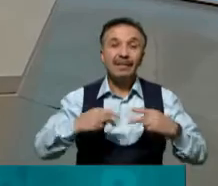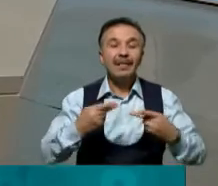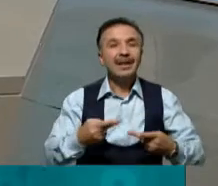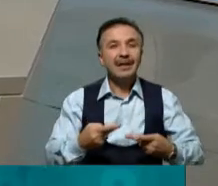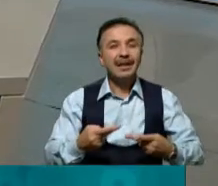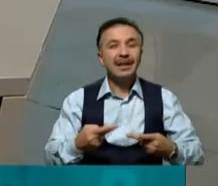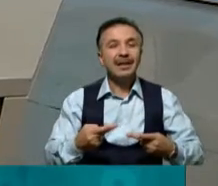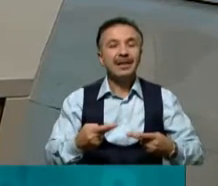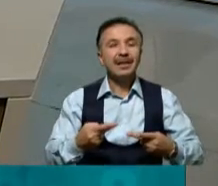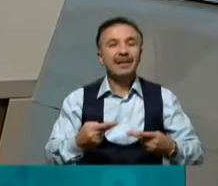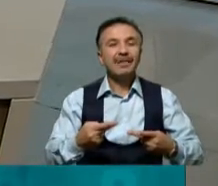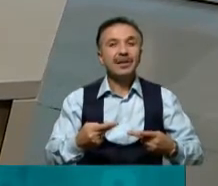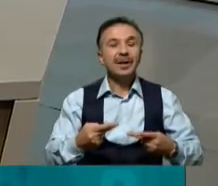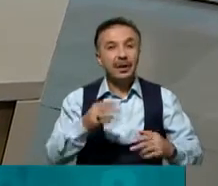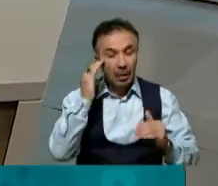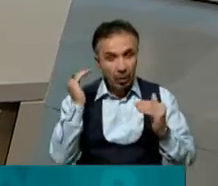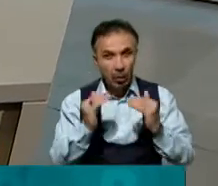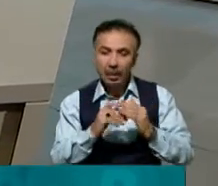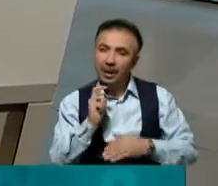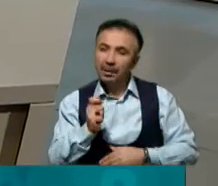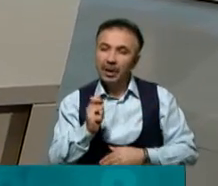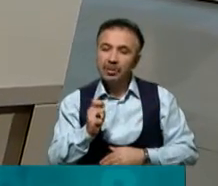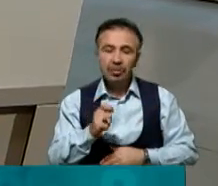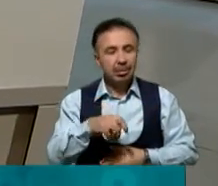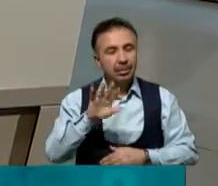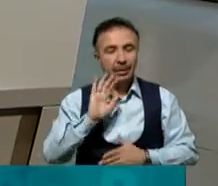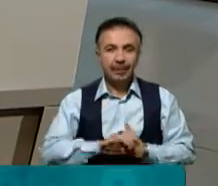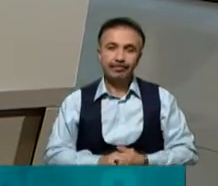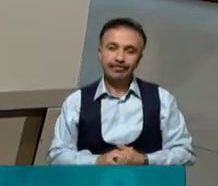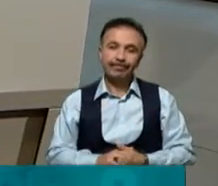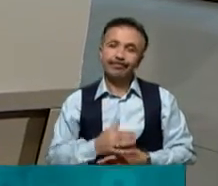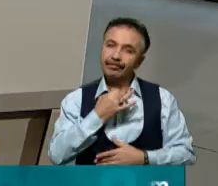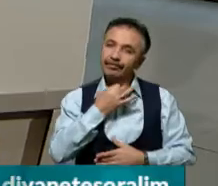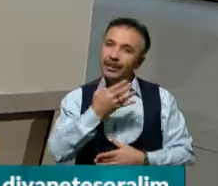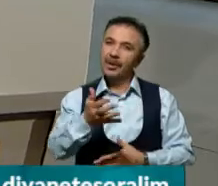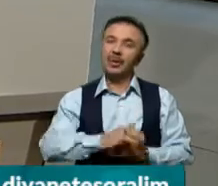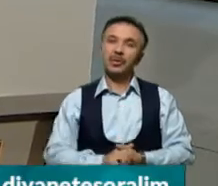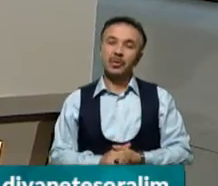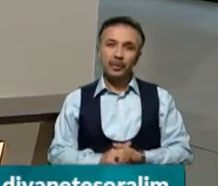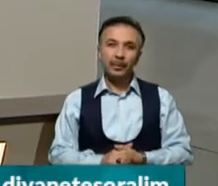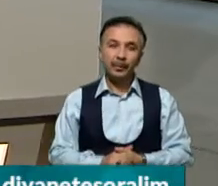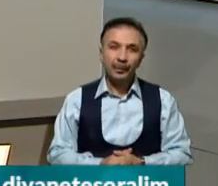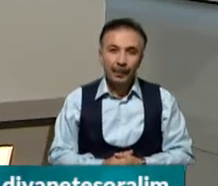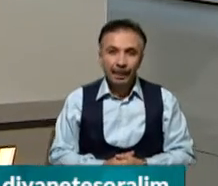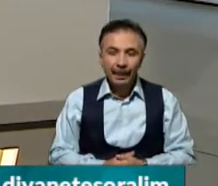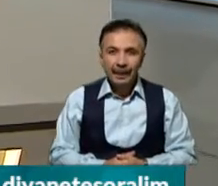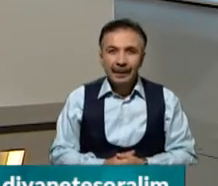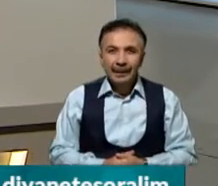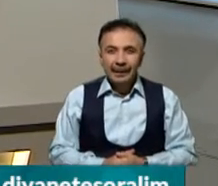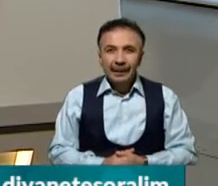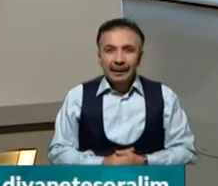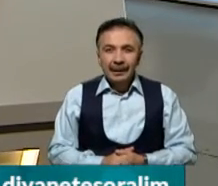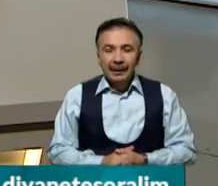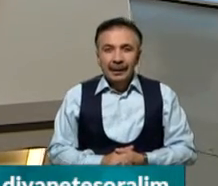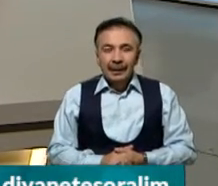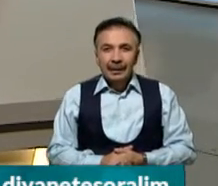Ona uymak zorunda hiç kimse değildir. Eyvallah hocam. Teşekkür ederiz. Türkmenistan'dan... Bu şeydir. Çok